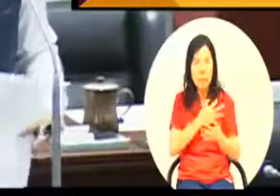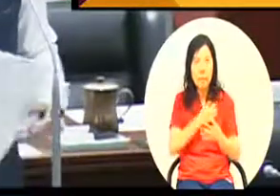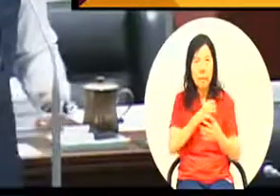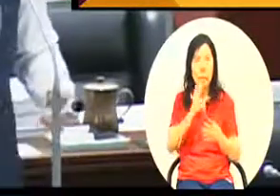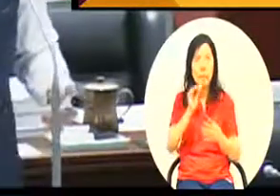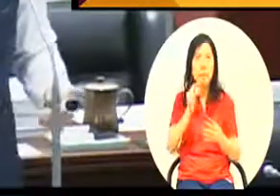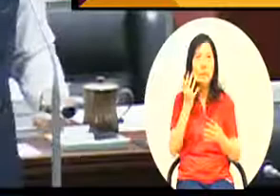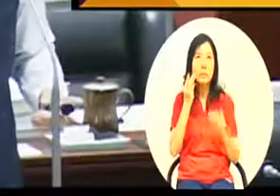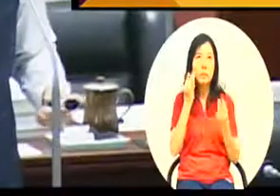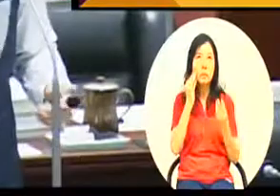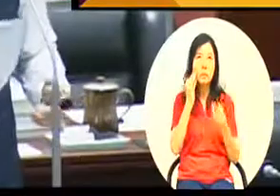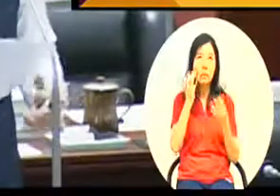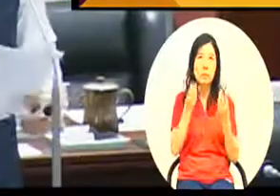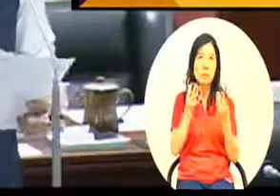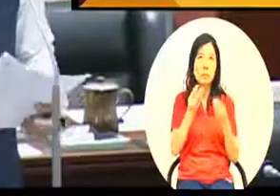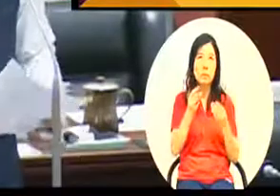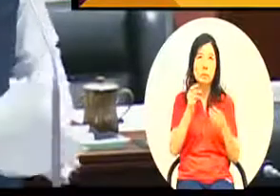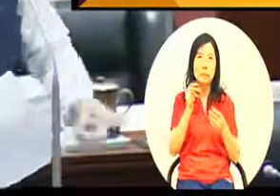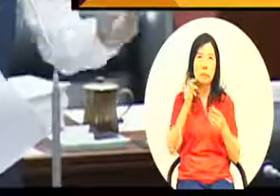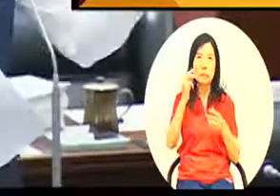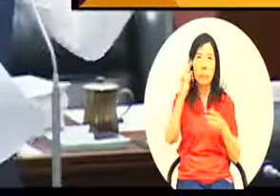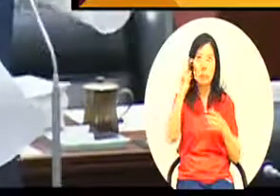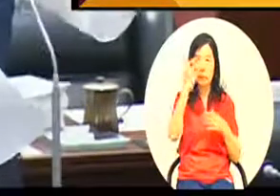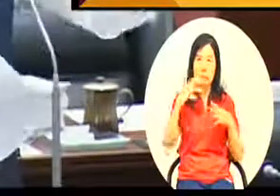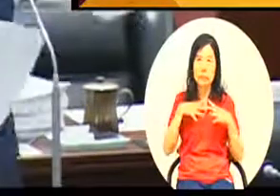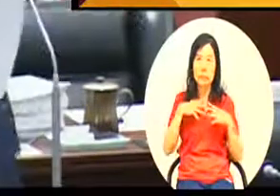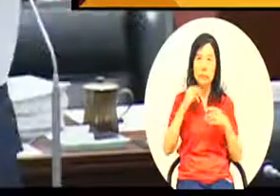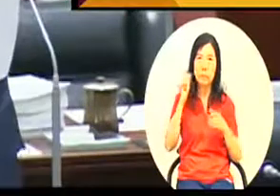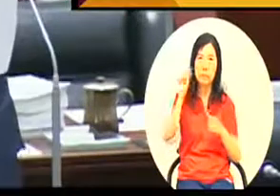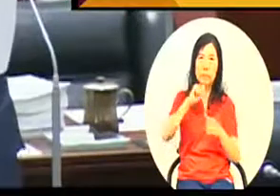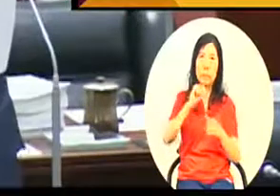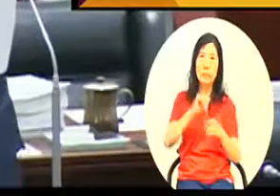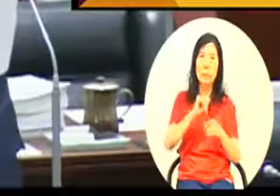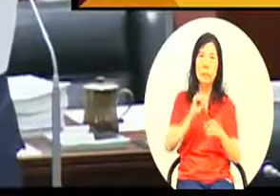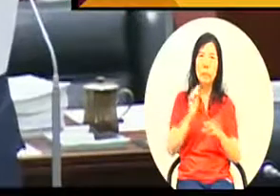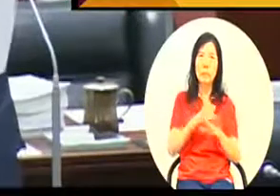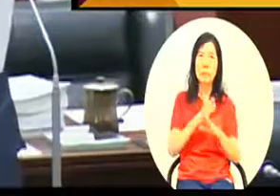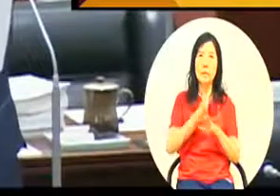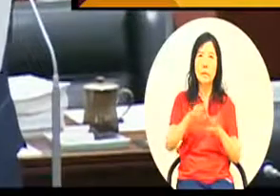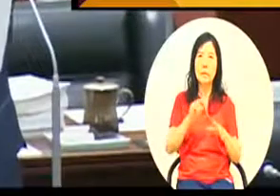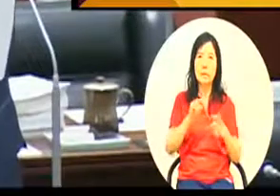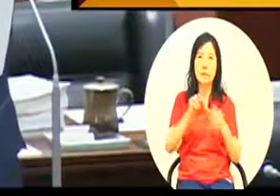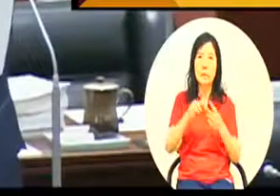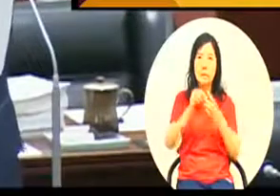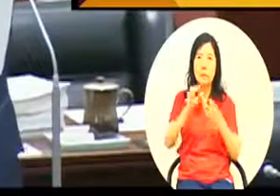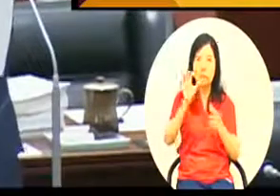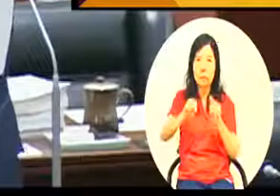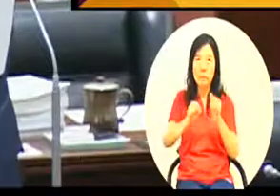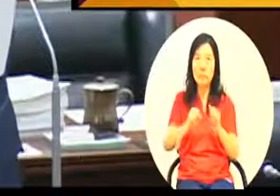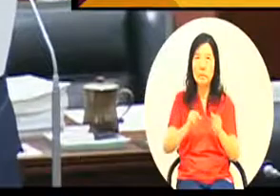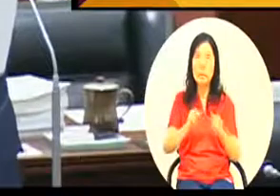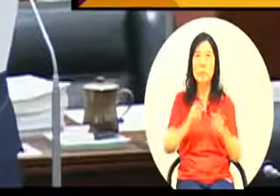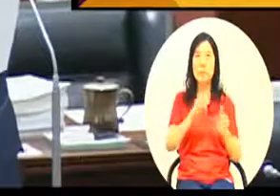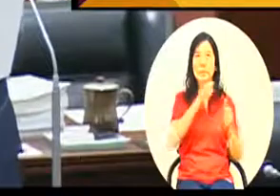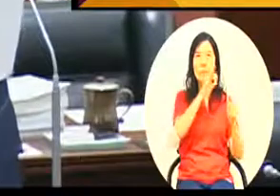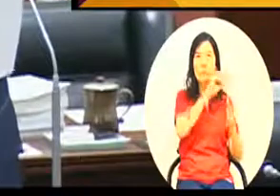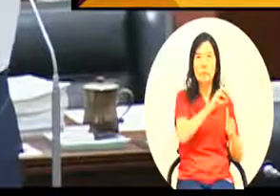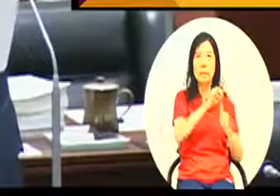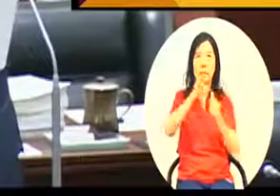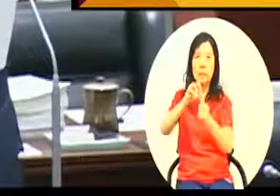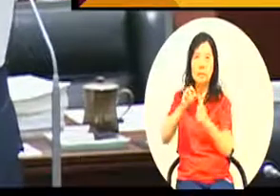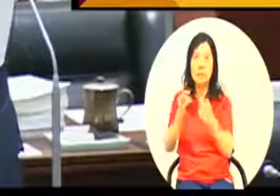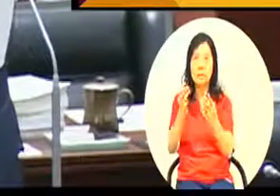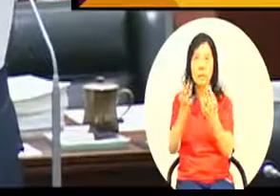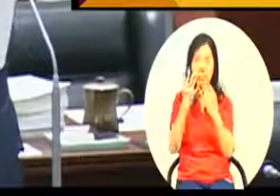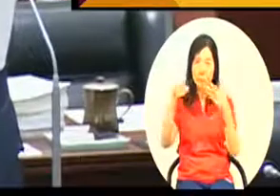成瘾的话，基本上检察官之后就不起诉处分了。第二次之后，你以后就抓到这个可能就强制戒治。 我们看一下